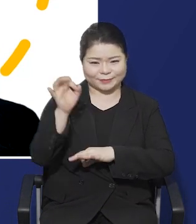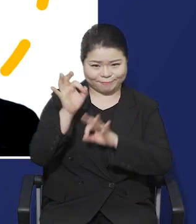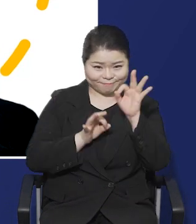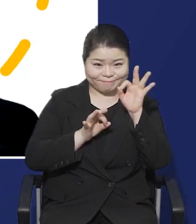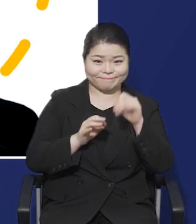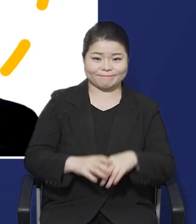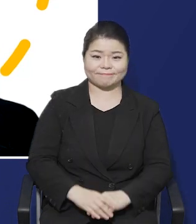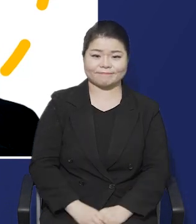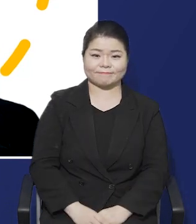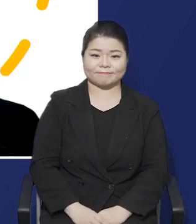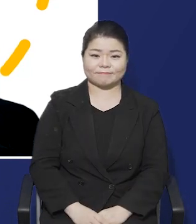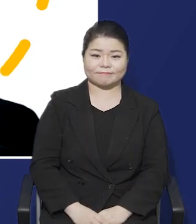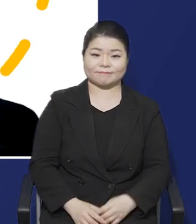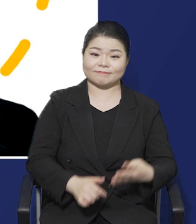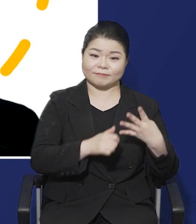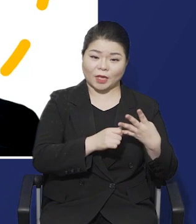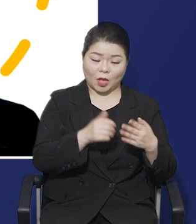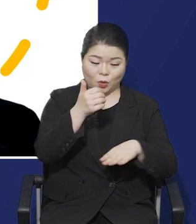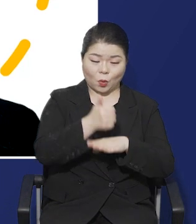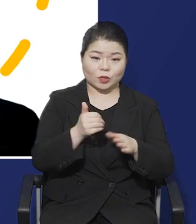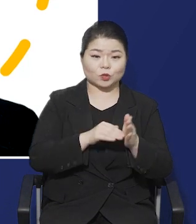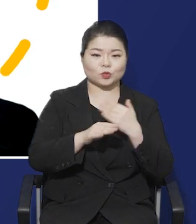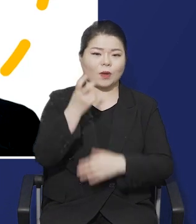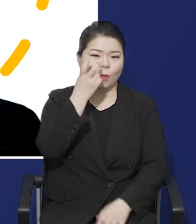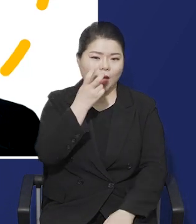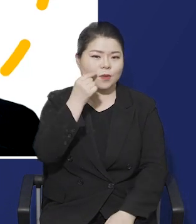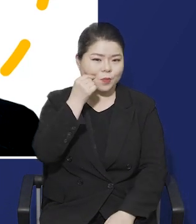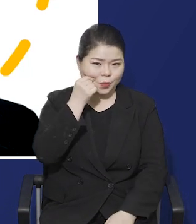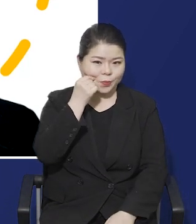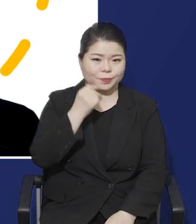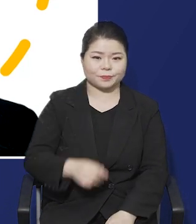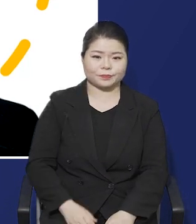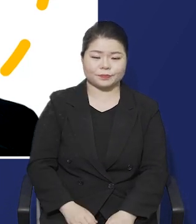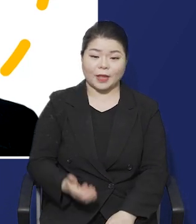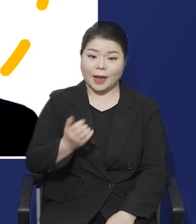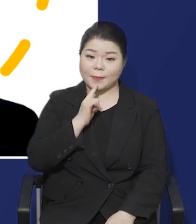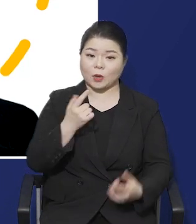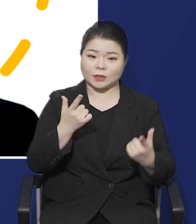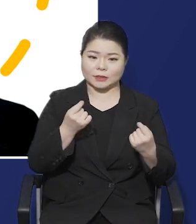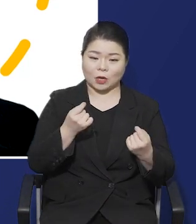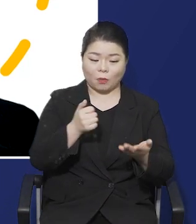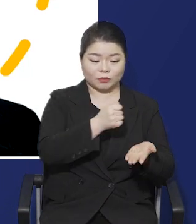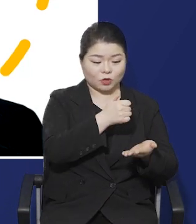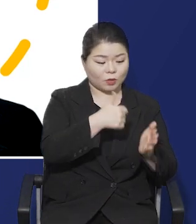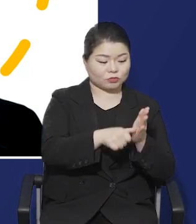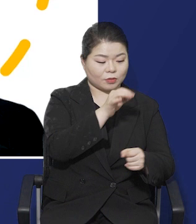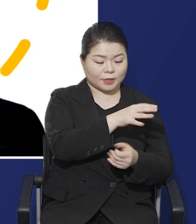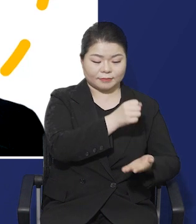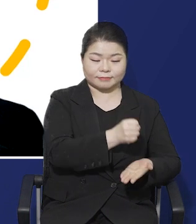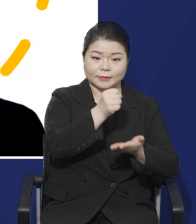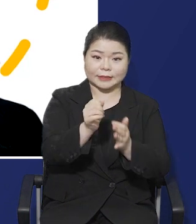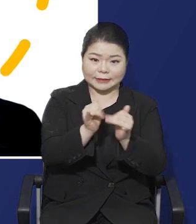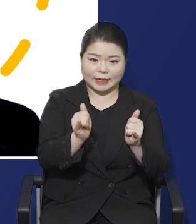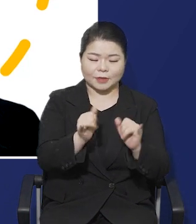마련입니다. 마지막으로 종료 후의 사후 관리입니다. 좀 전에 말씀드린 것처럼 바이어와의 지속적인